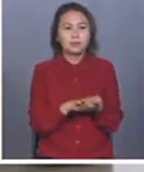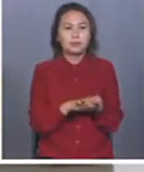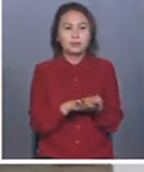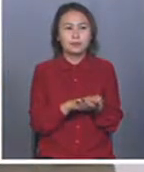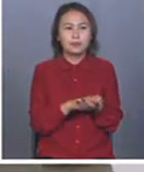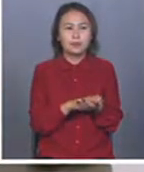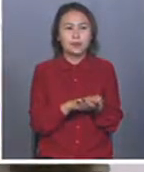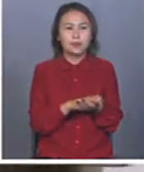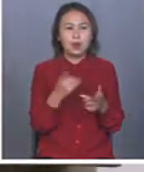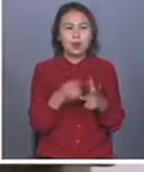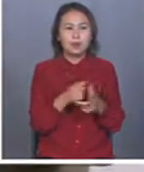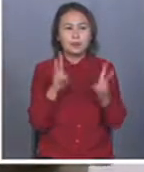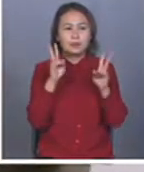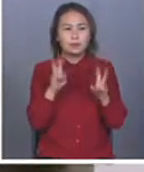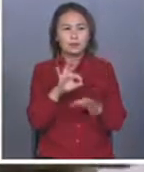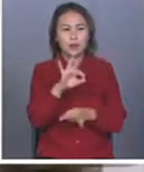Квадраттың ауданы.